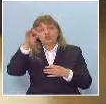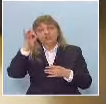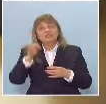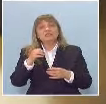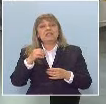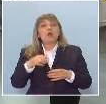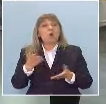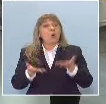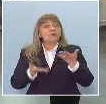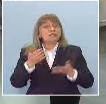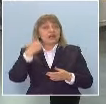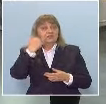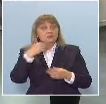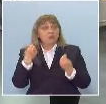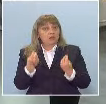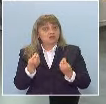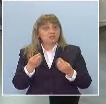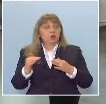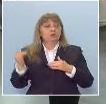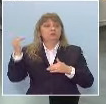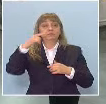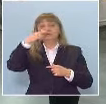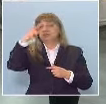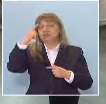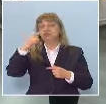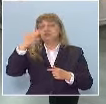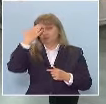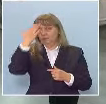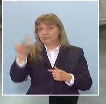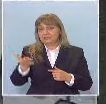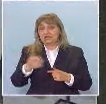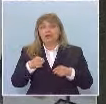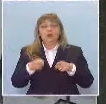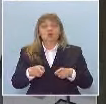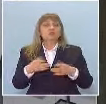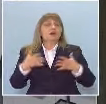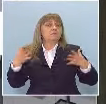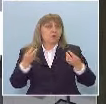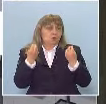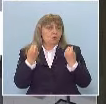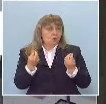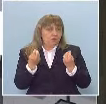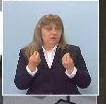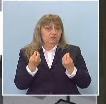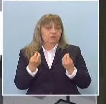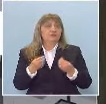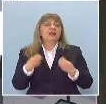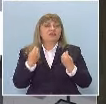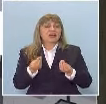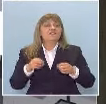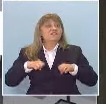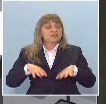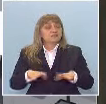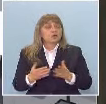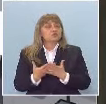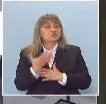оценяват ползите от престижното признание. Това, че сме референтно училище, е изключително хубаво и ни дава много нови възможности